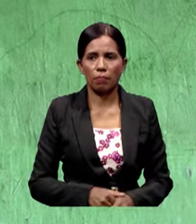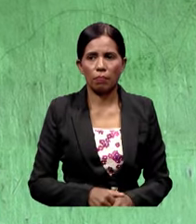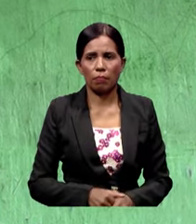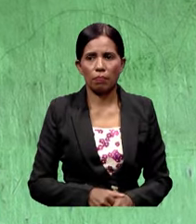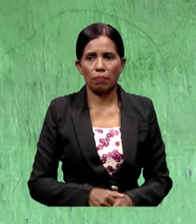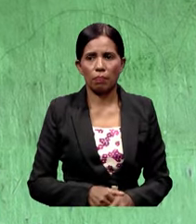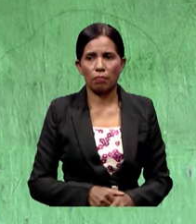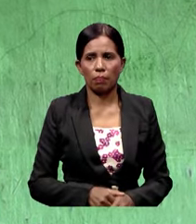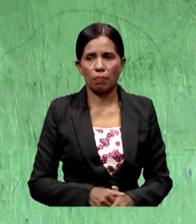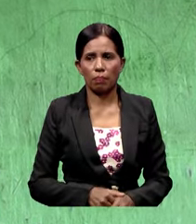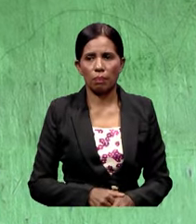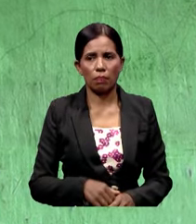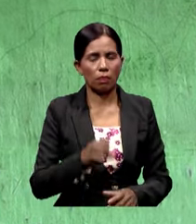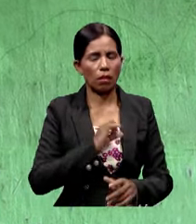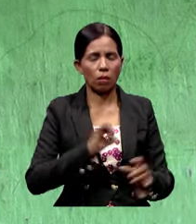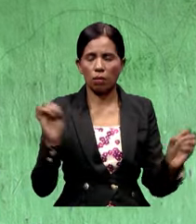Kenapa? Halo kau bosok.